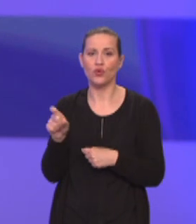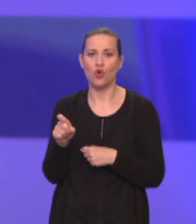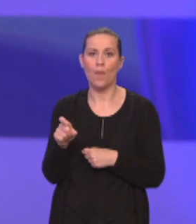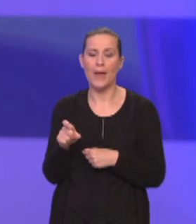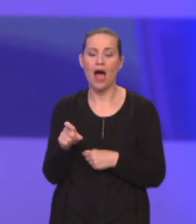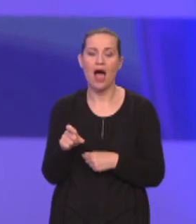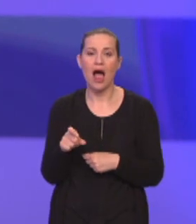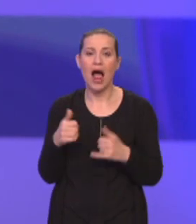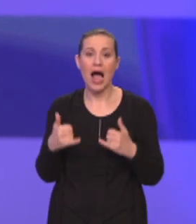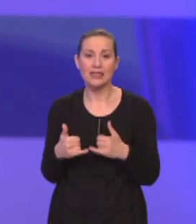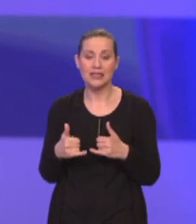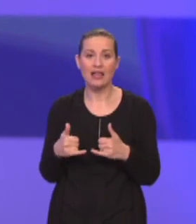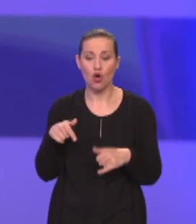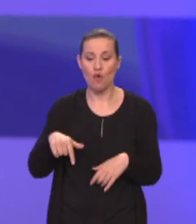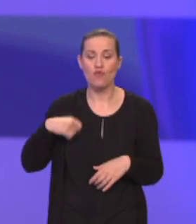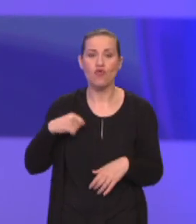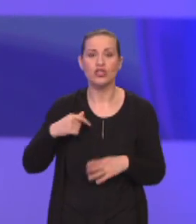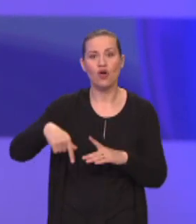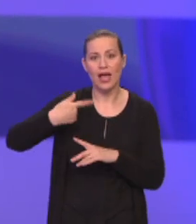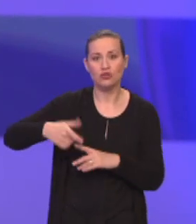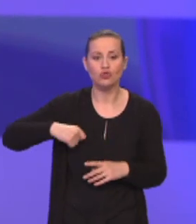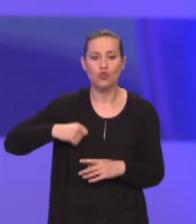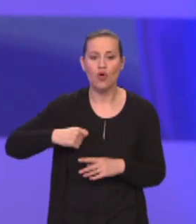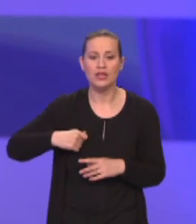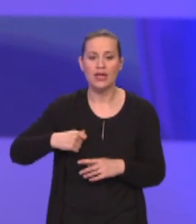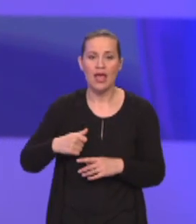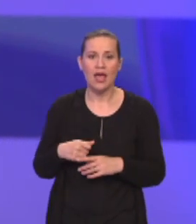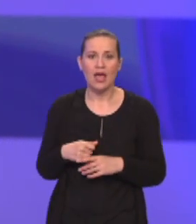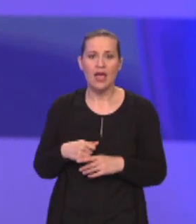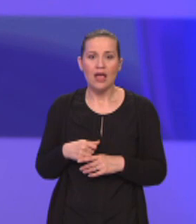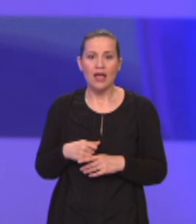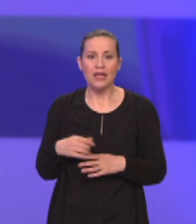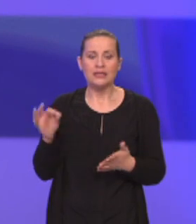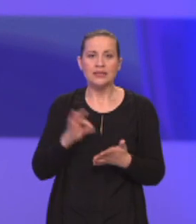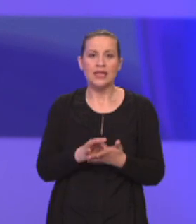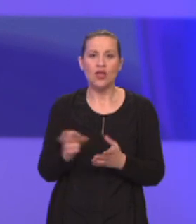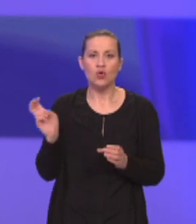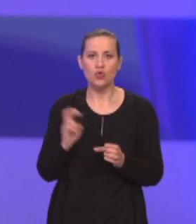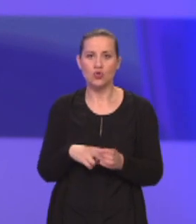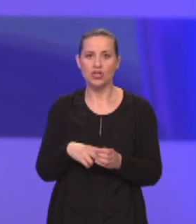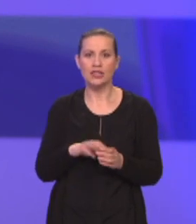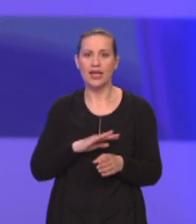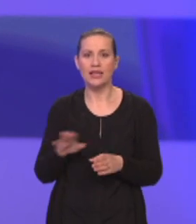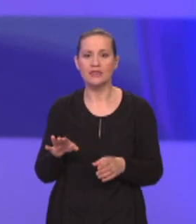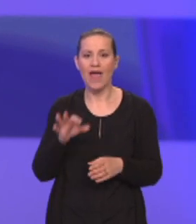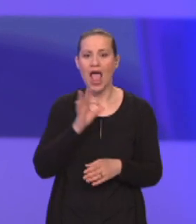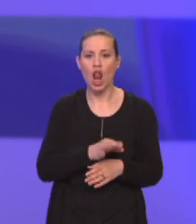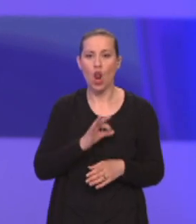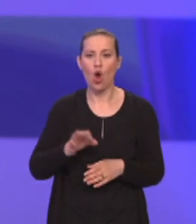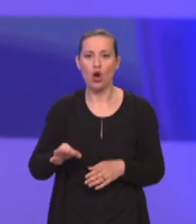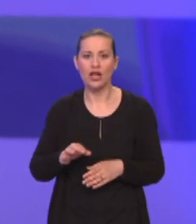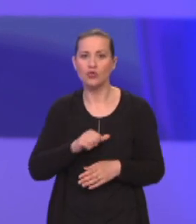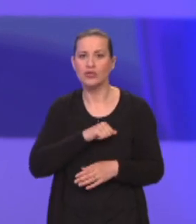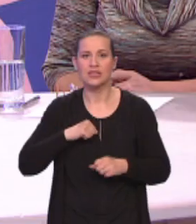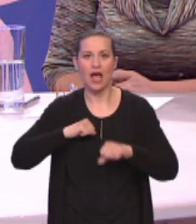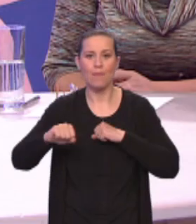već sada, možda i ovu godinu, ali pogotovo sljedeće godine koje slijede, je cilj da uključimo sve jedinice lokalne i područne